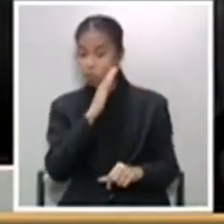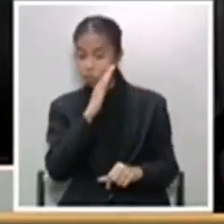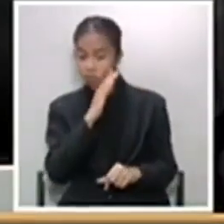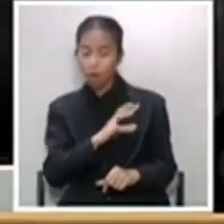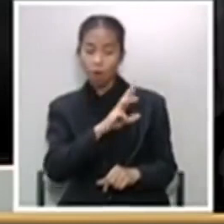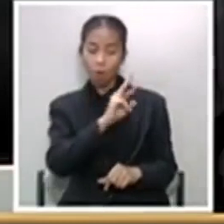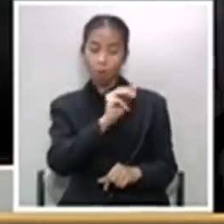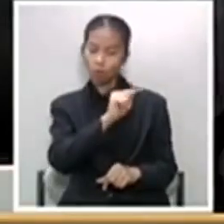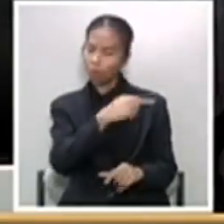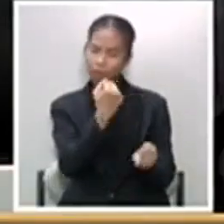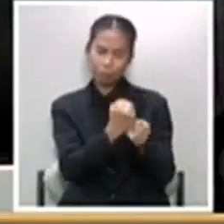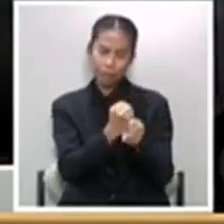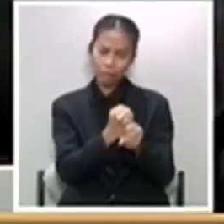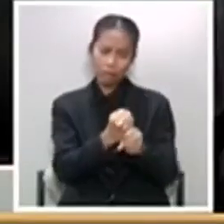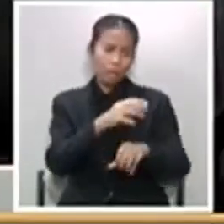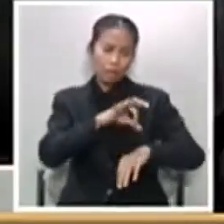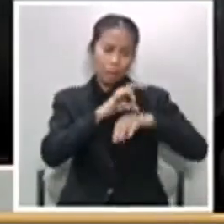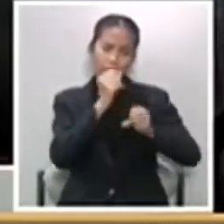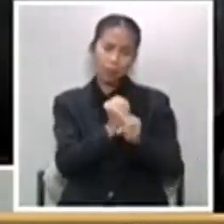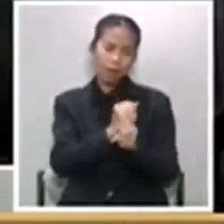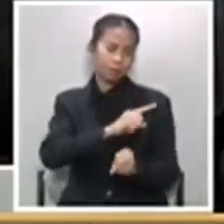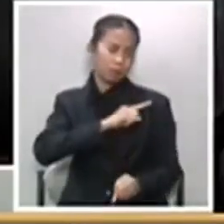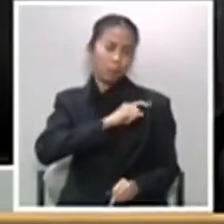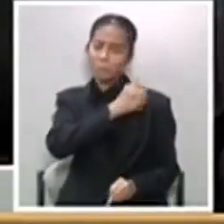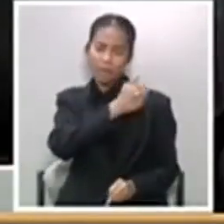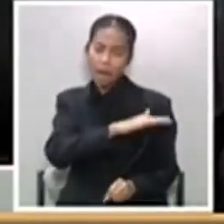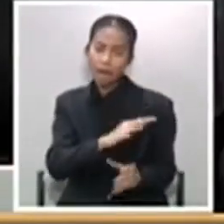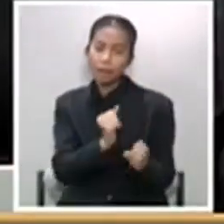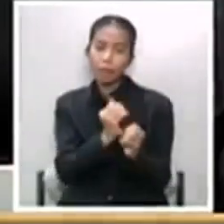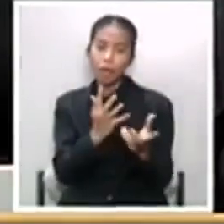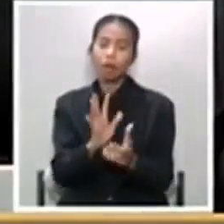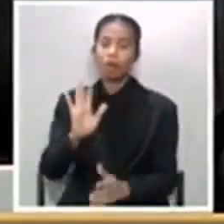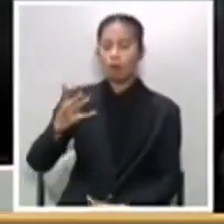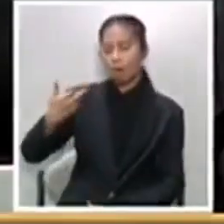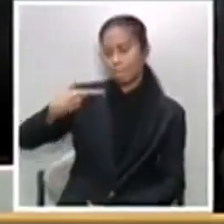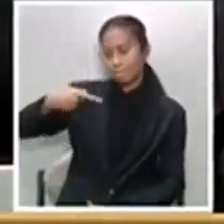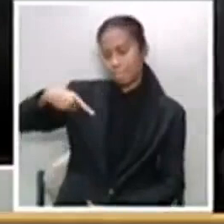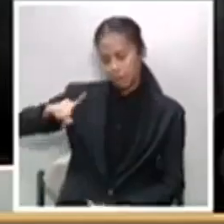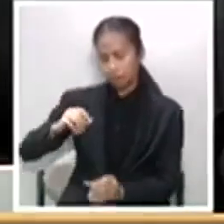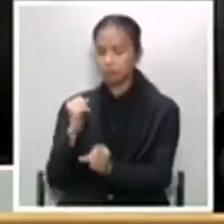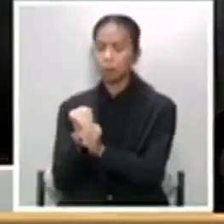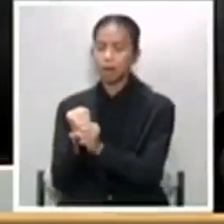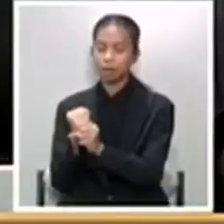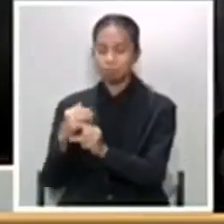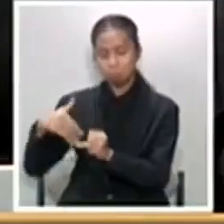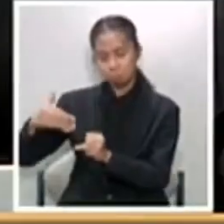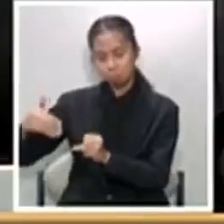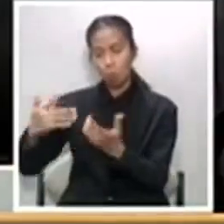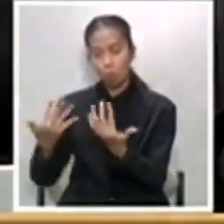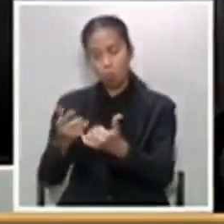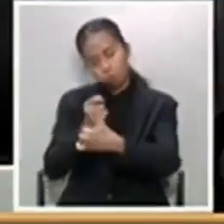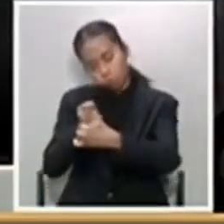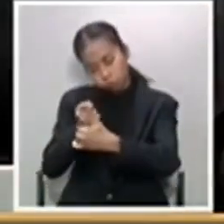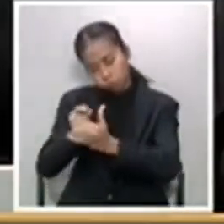ให้หยุดเนี่ยครับก็ปลัดกระทรวงปลัดสำนักนายกรัฐมนตรีก็ปฏิบัติหน้าที่ต่อไปจนกว่าไต่สวนนั้นจะเสร็